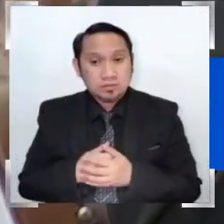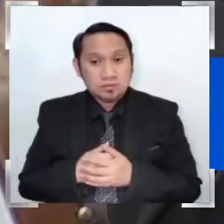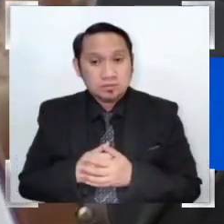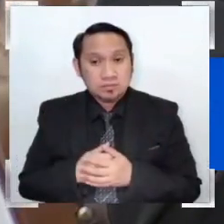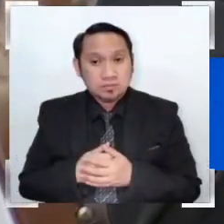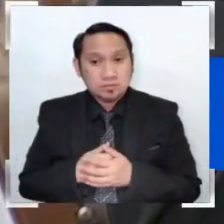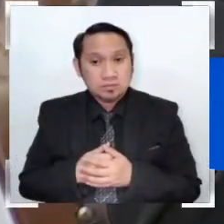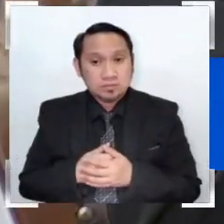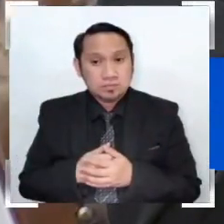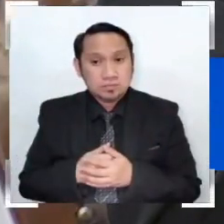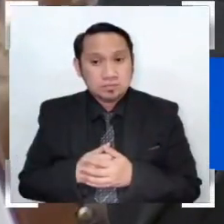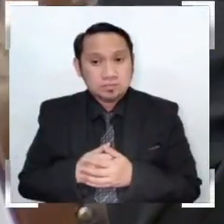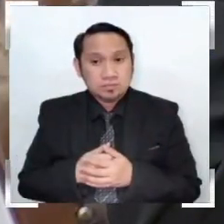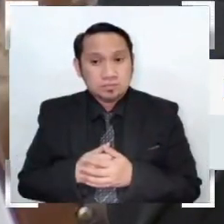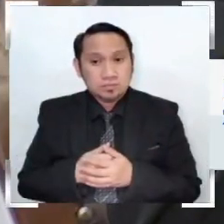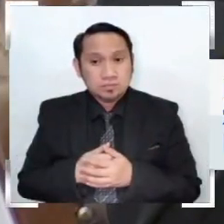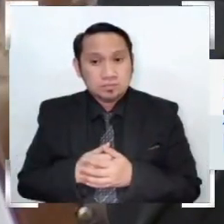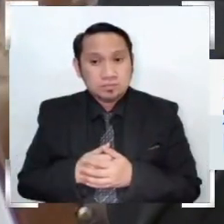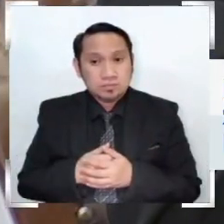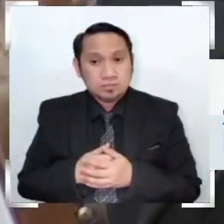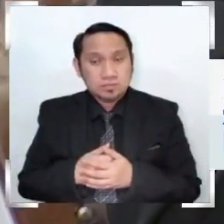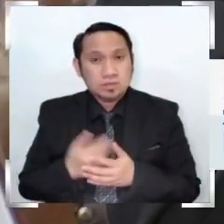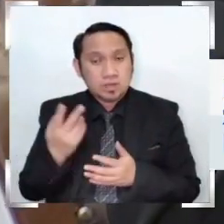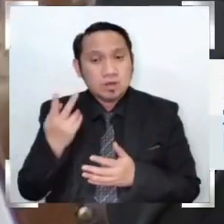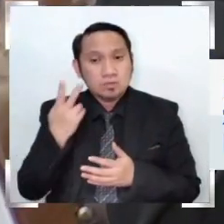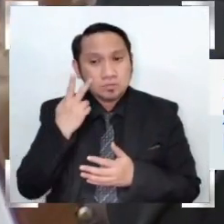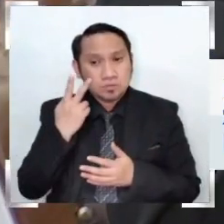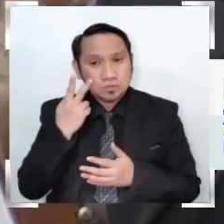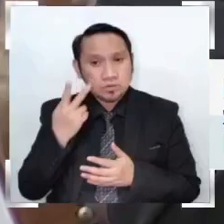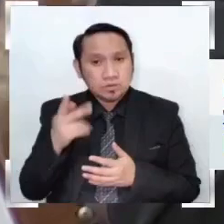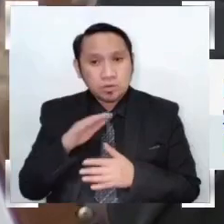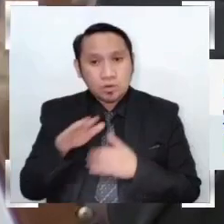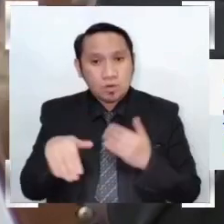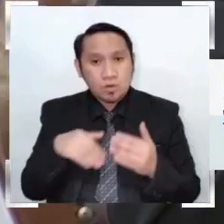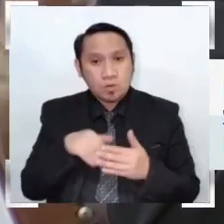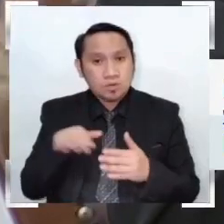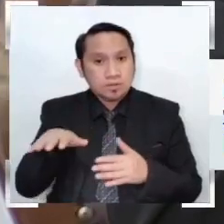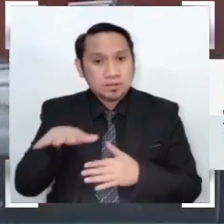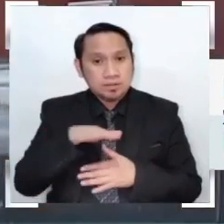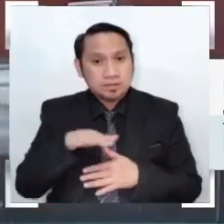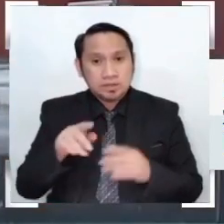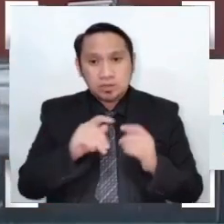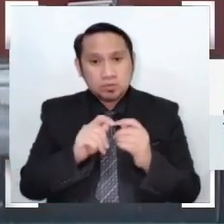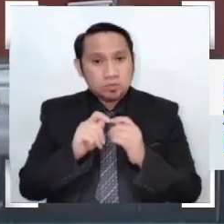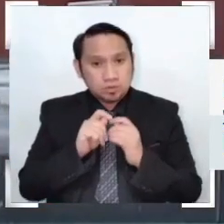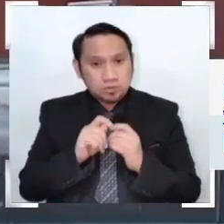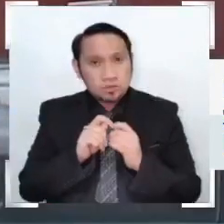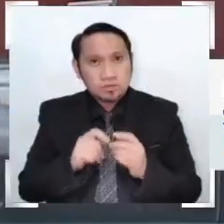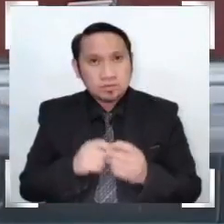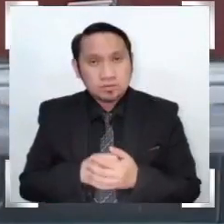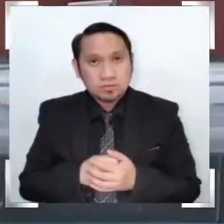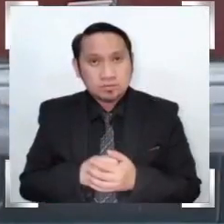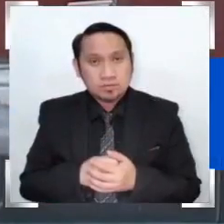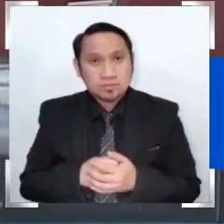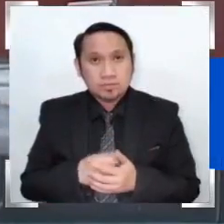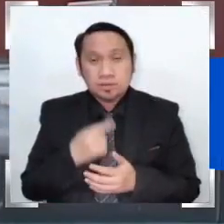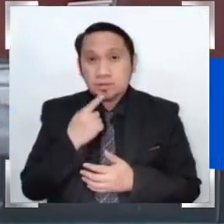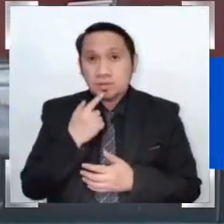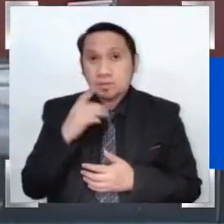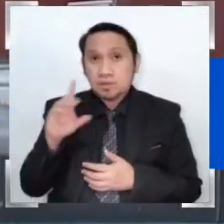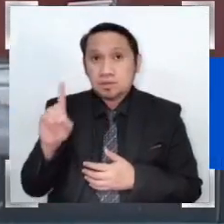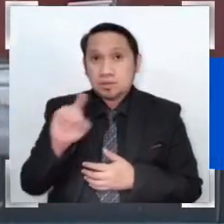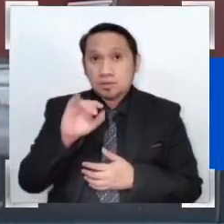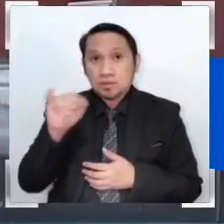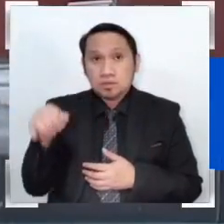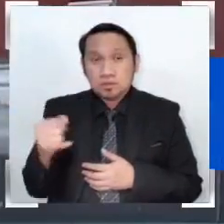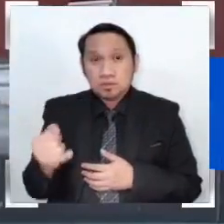it will bolster the whole theory. They're all tied together. Magkakasama po lahat yung mga facts na yan. Ayon kay DOJ Secretary Jesus Crispin Remulla, dalawa